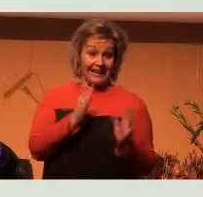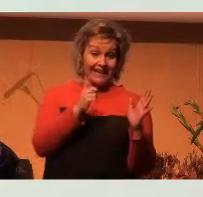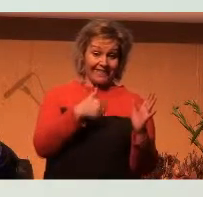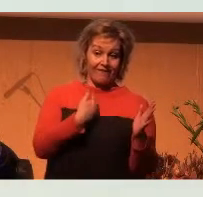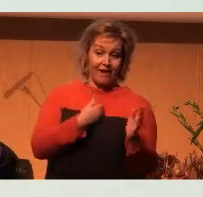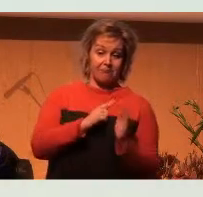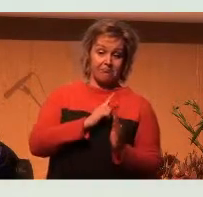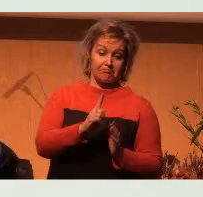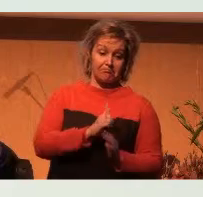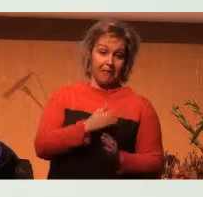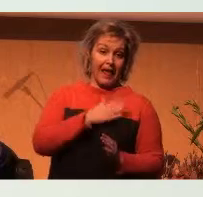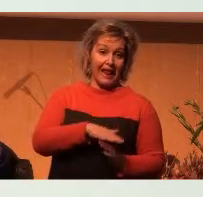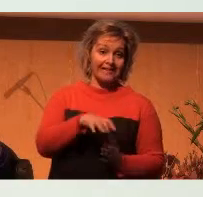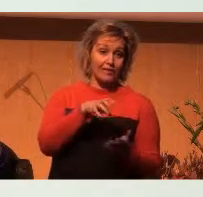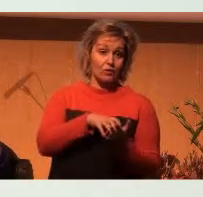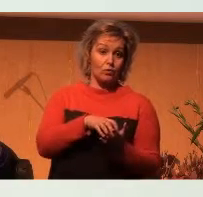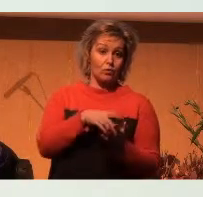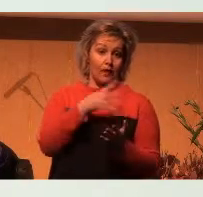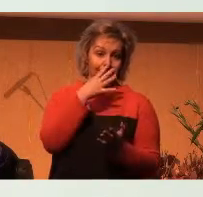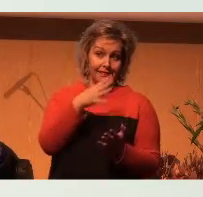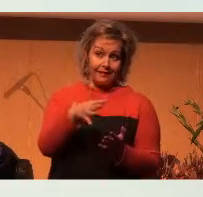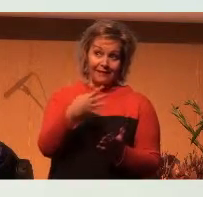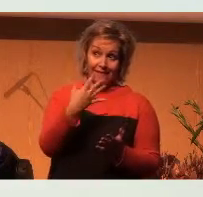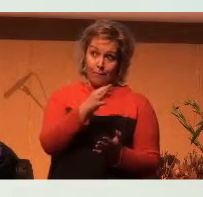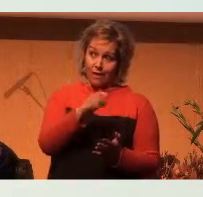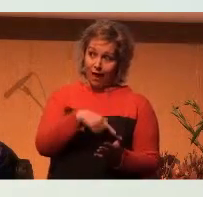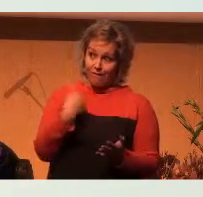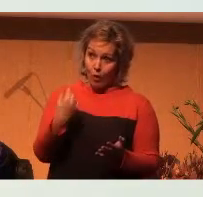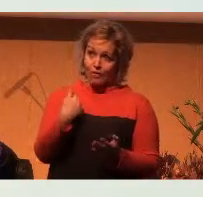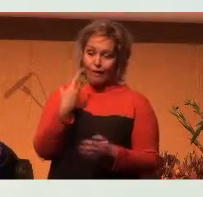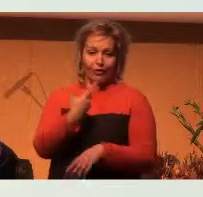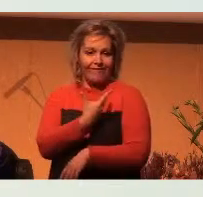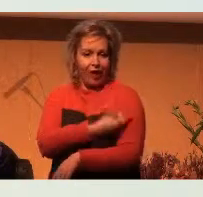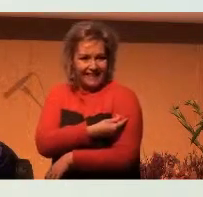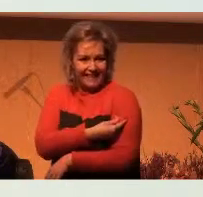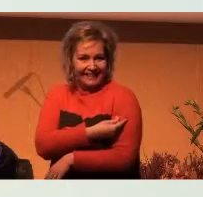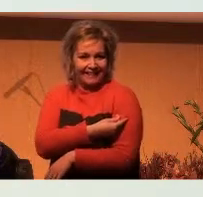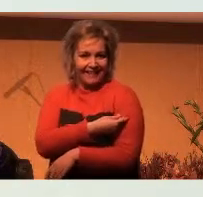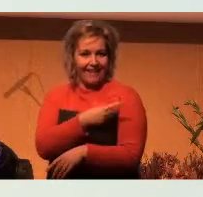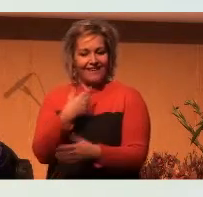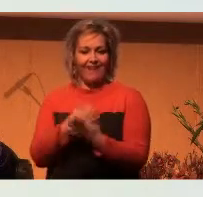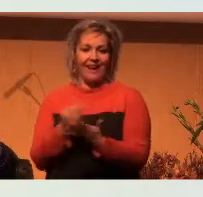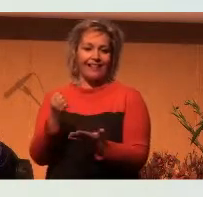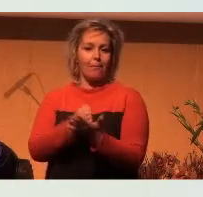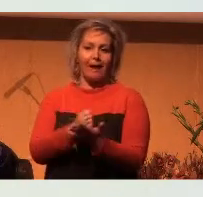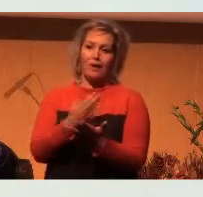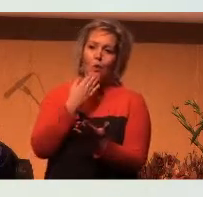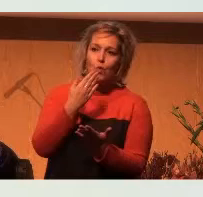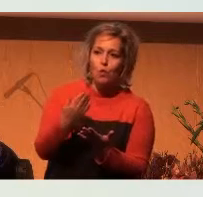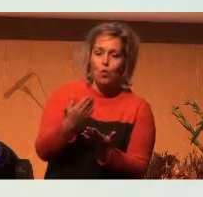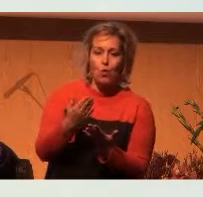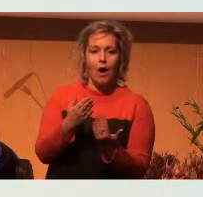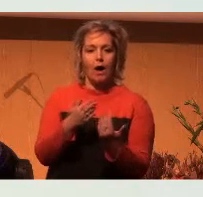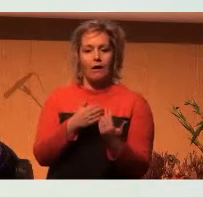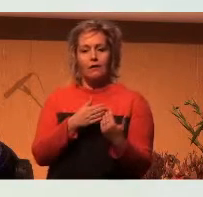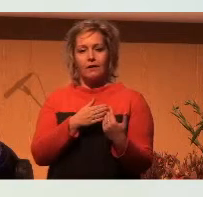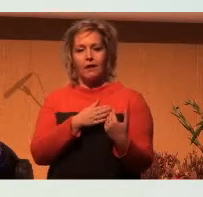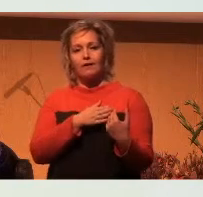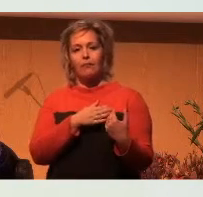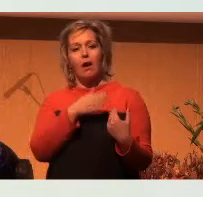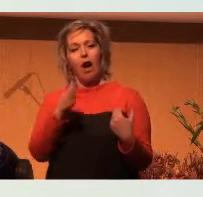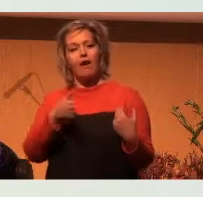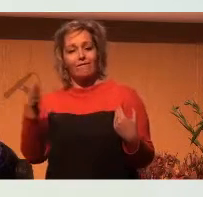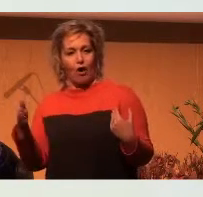jo vært på helsestasjon, 95% av oss. Vi har fått vaksinene, vi har etablert gode og langvarige